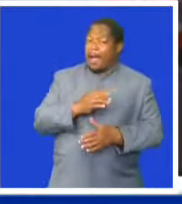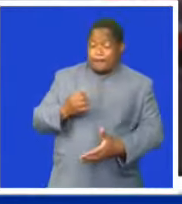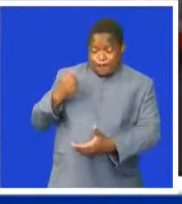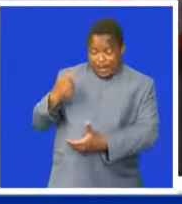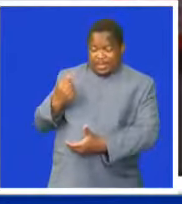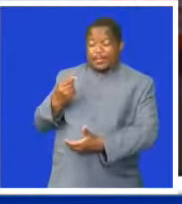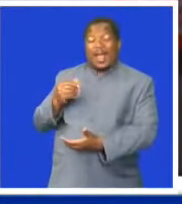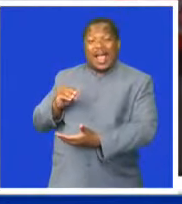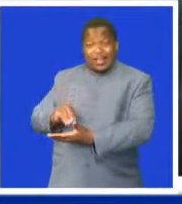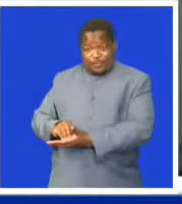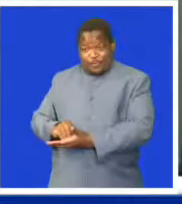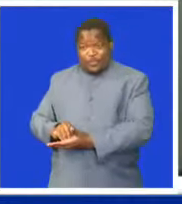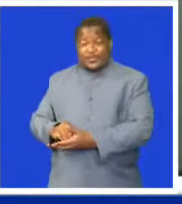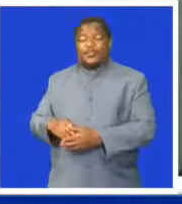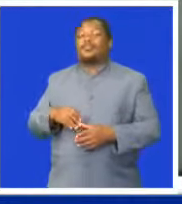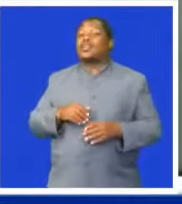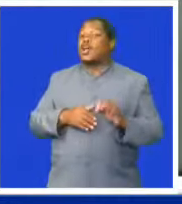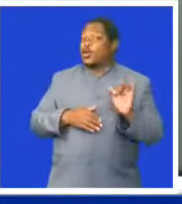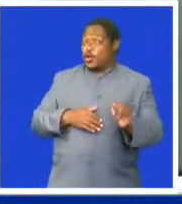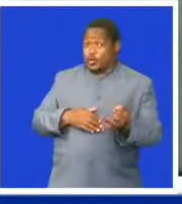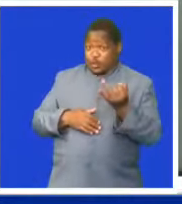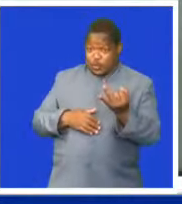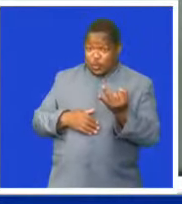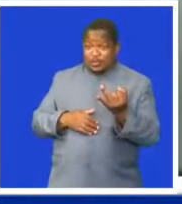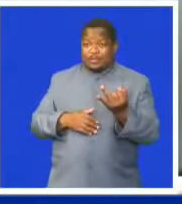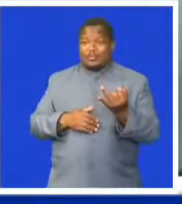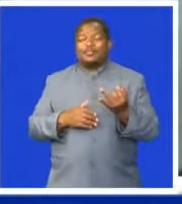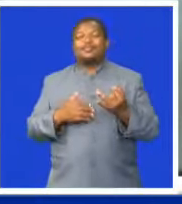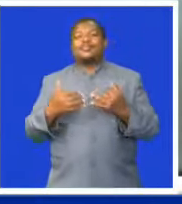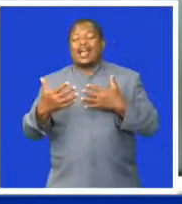siqedzele futhi kungene abantu la kungene bogogo staff.